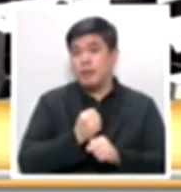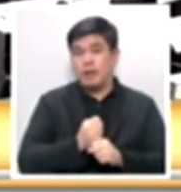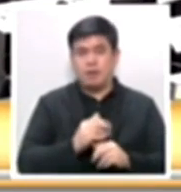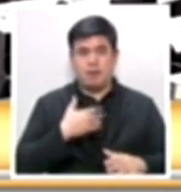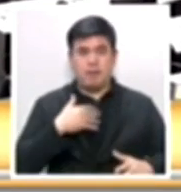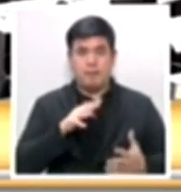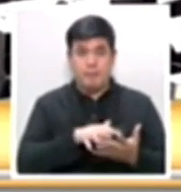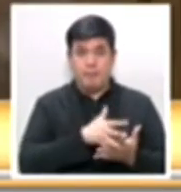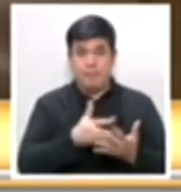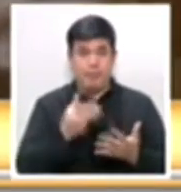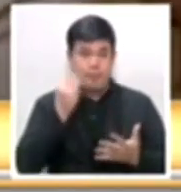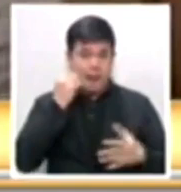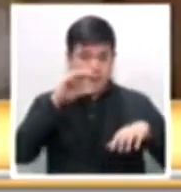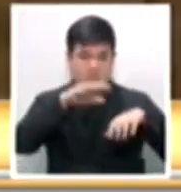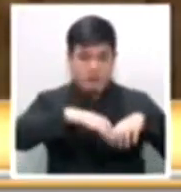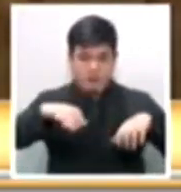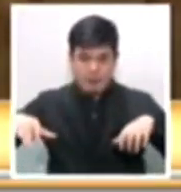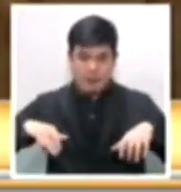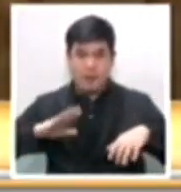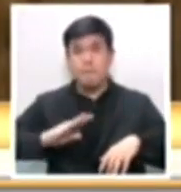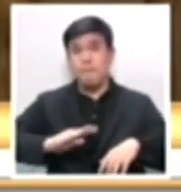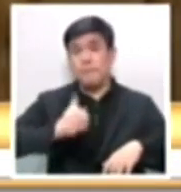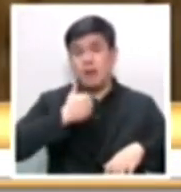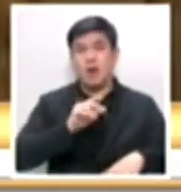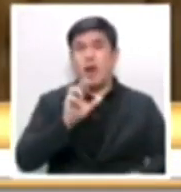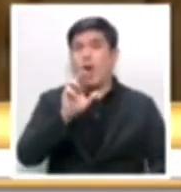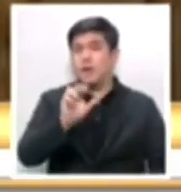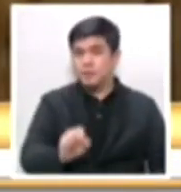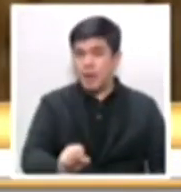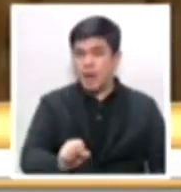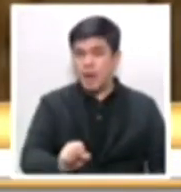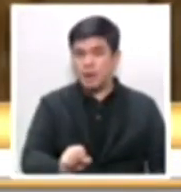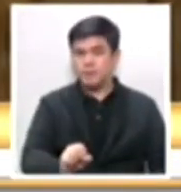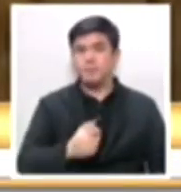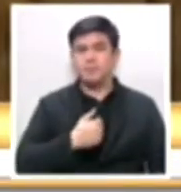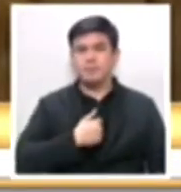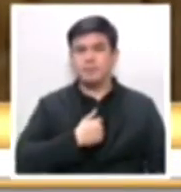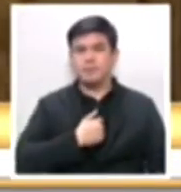องเนี่ยกับผมขออนุญาตเรียนท่านสภาผู้ทรงเกียรติด้วยความเคารพว่า